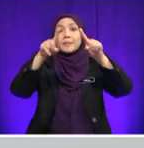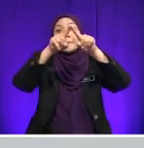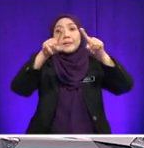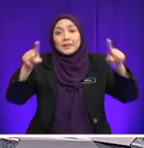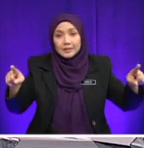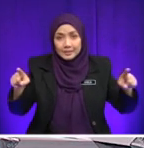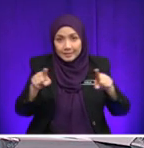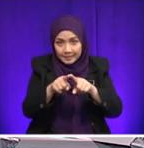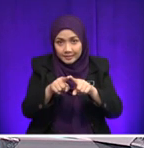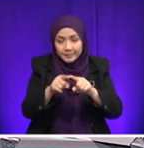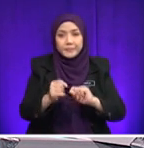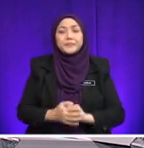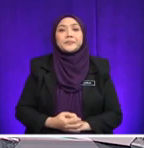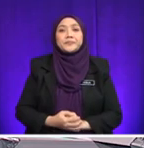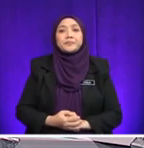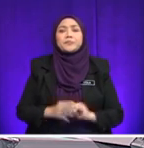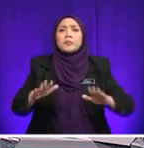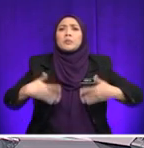segitiga ini